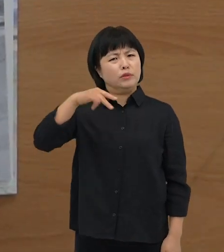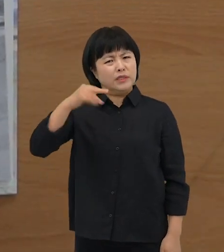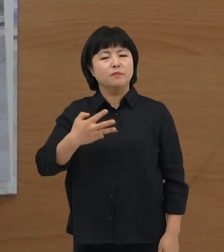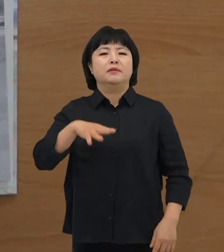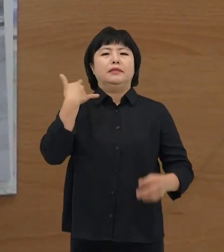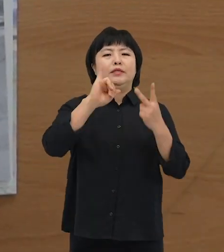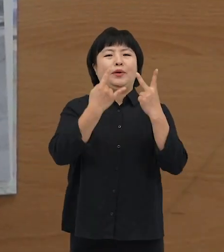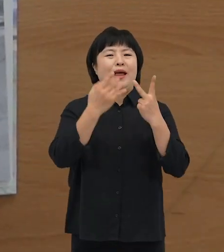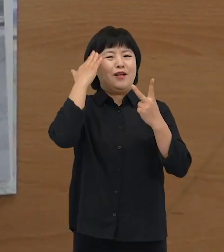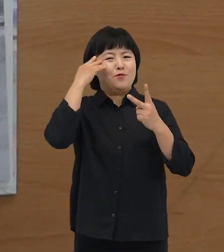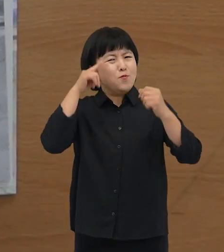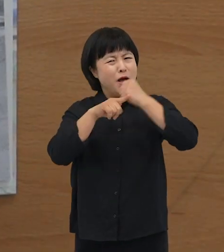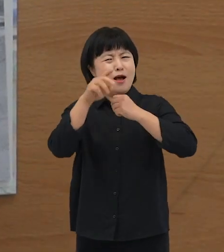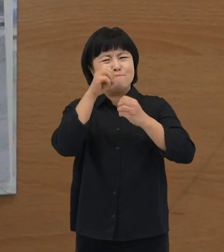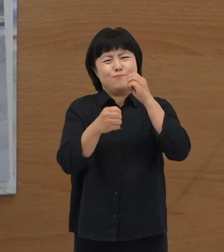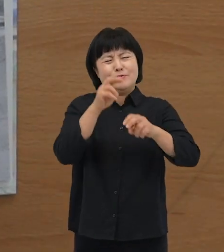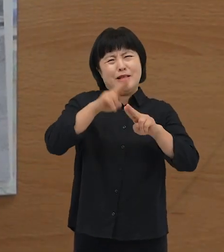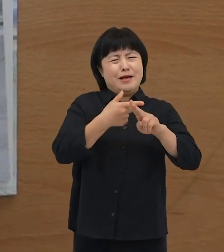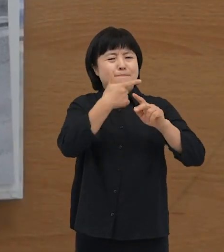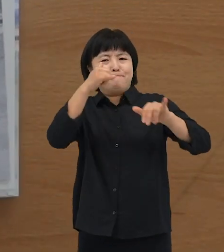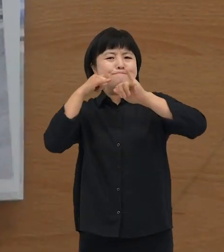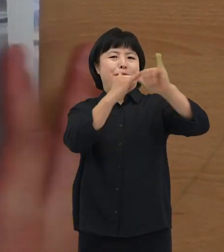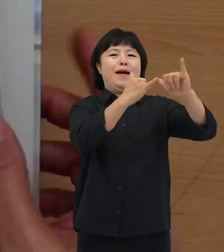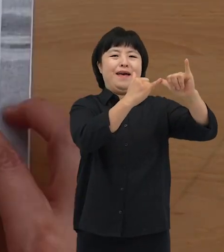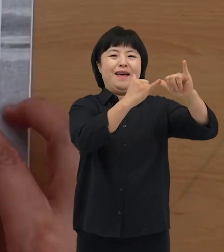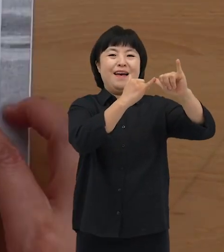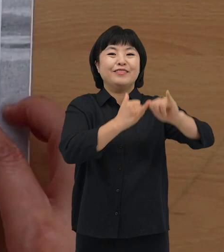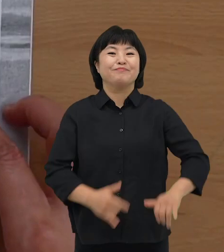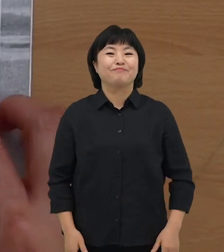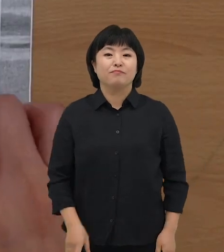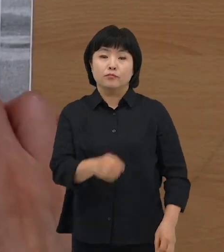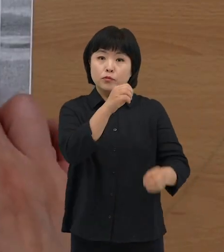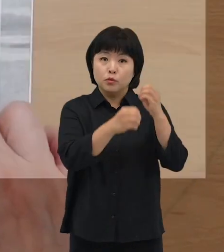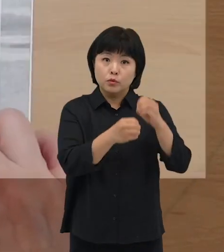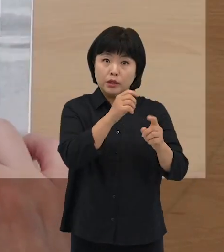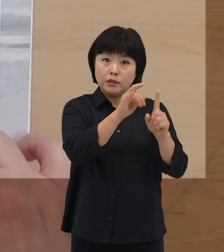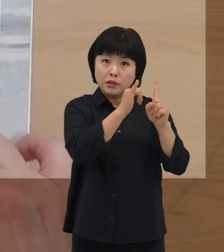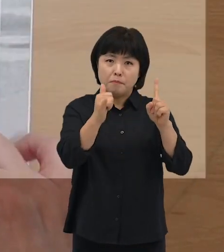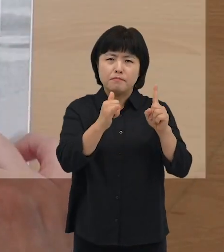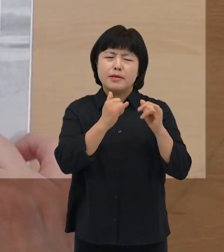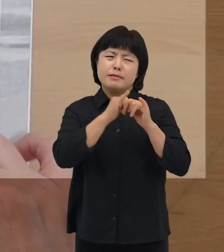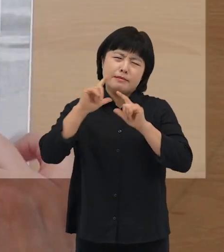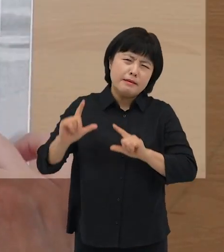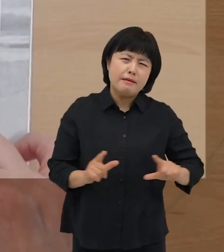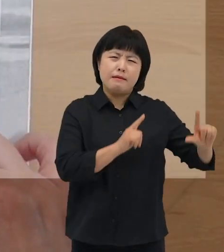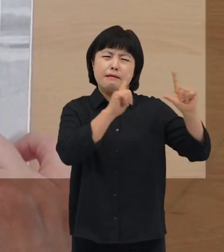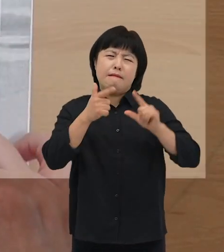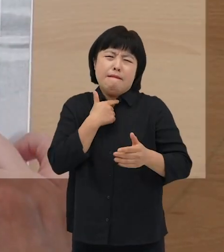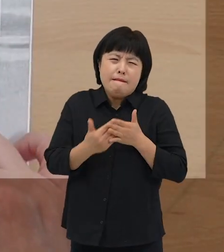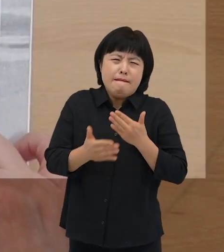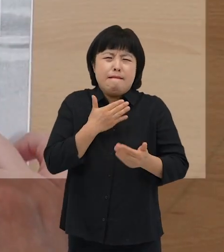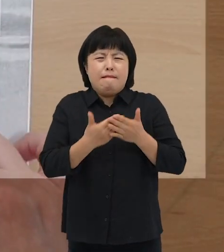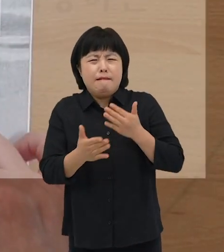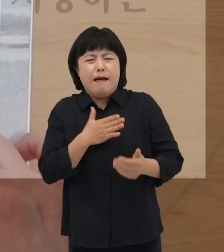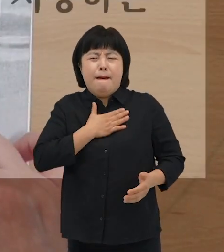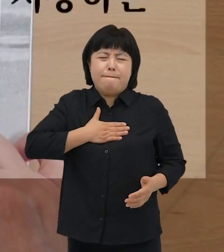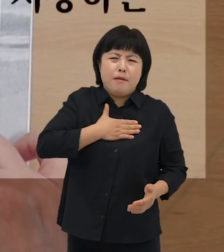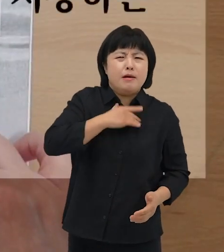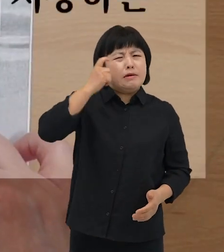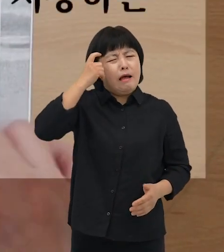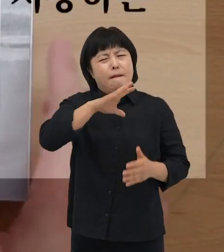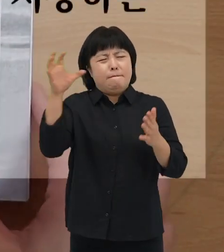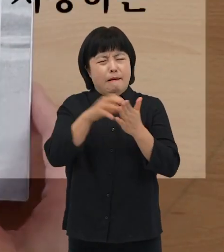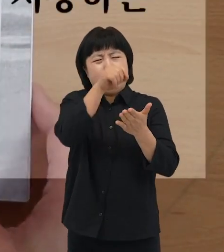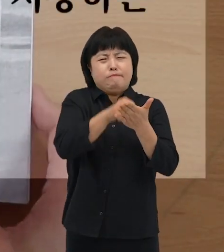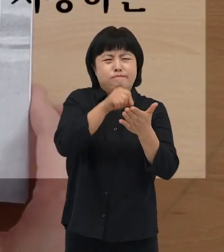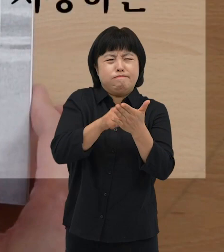관내분실은 제2회 한국과학문학상 대상 수상작입니다. 이 소설은 한 사람이 일생 동안 경험하는 모든